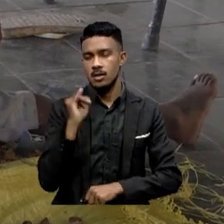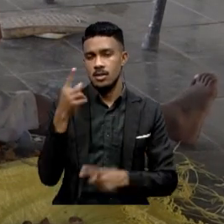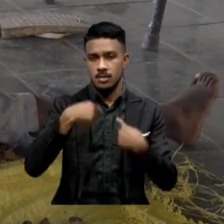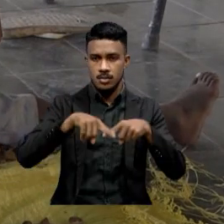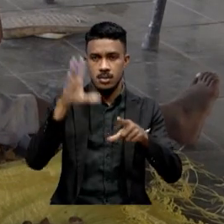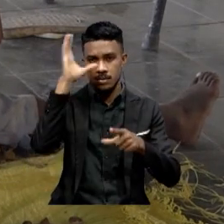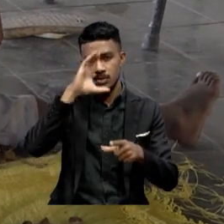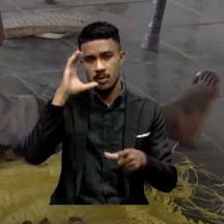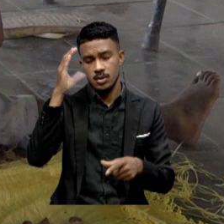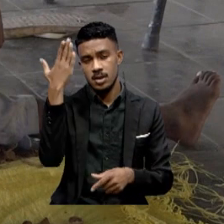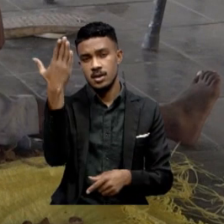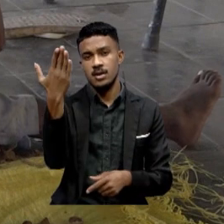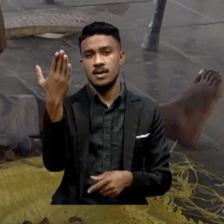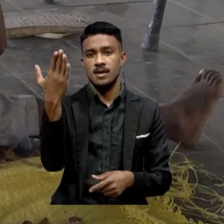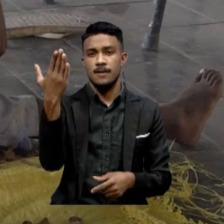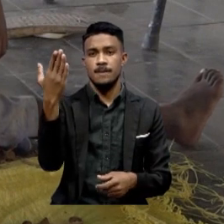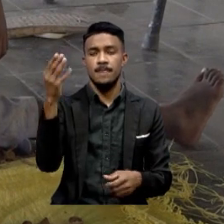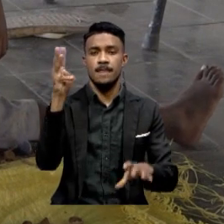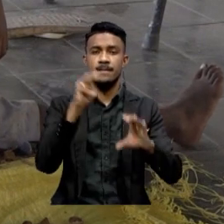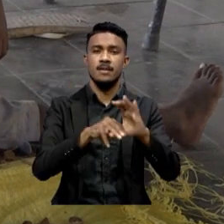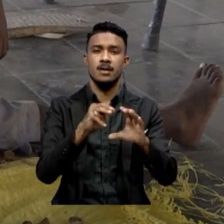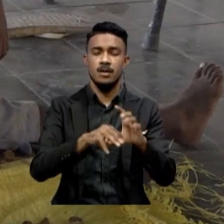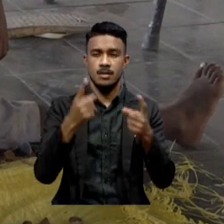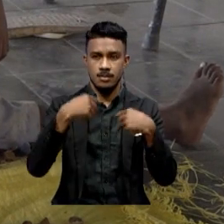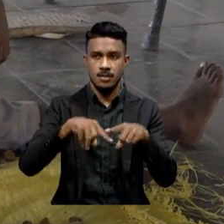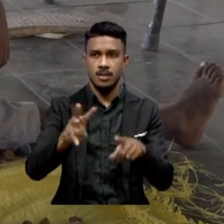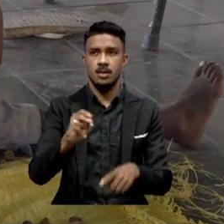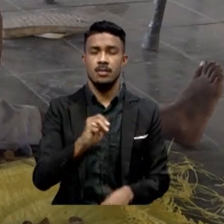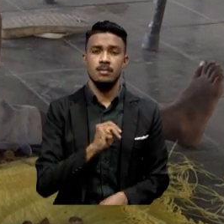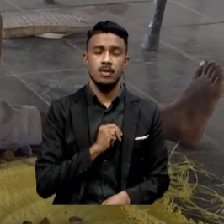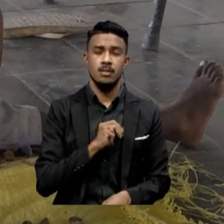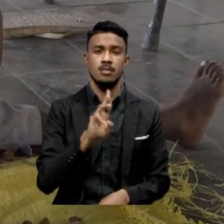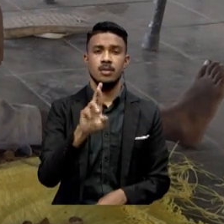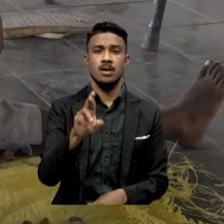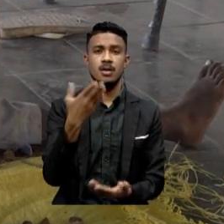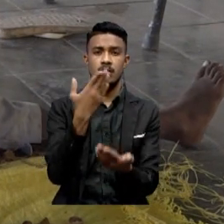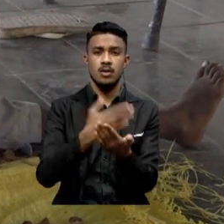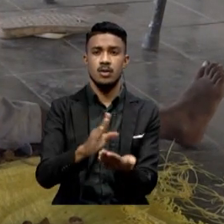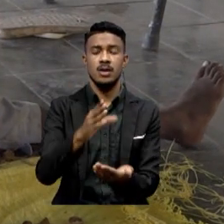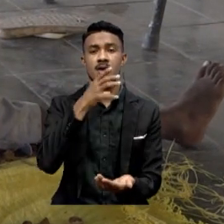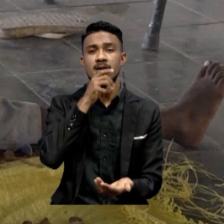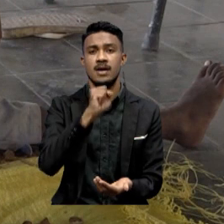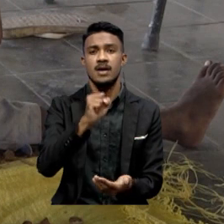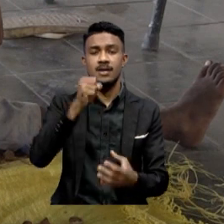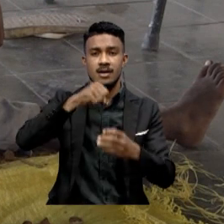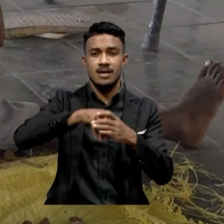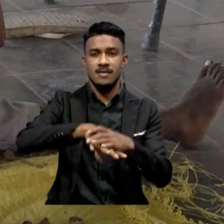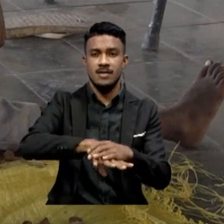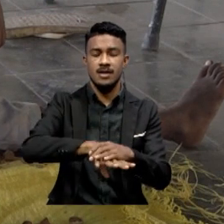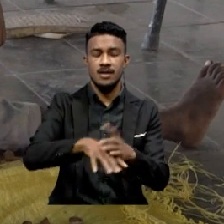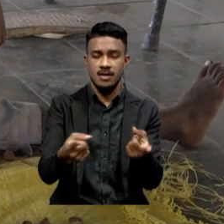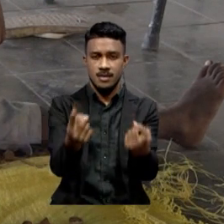be pasar ser ne hau tofal mau bara ser ne ba. Hola faldero kai farina. Hori mai